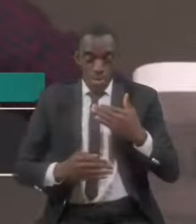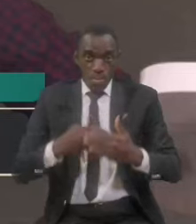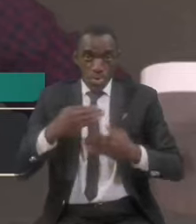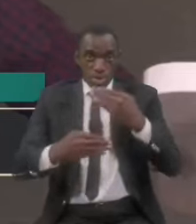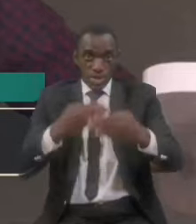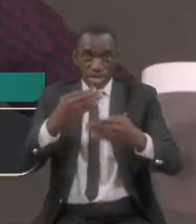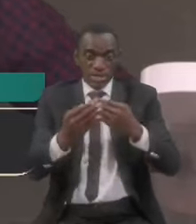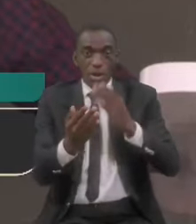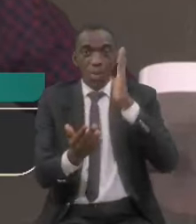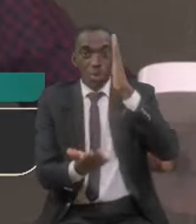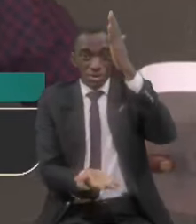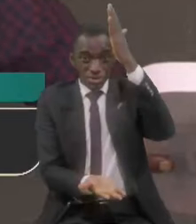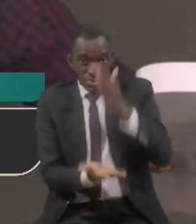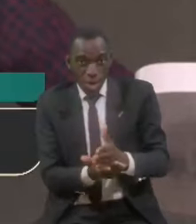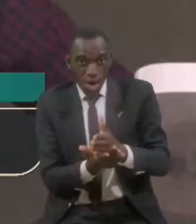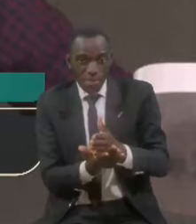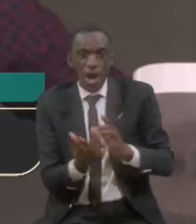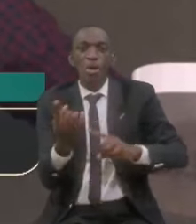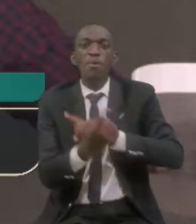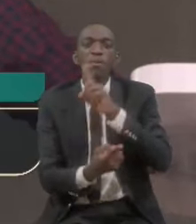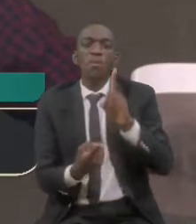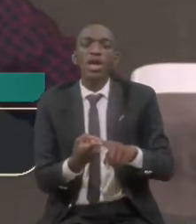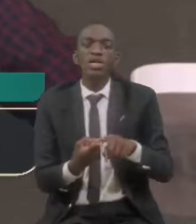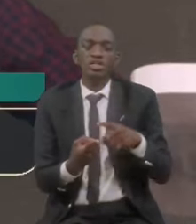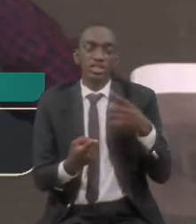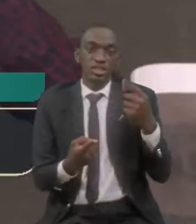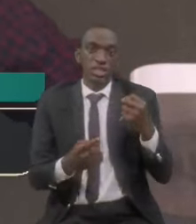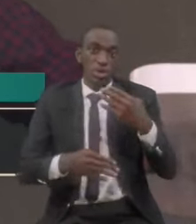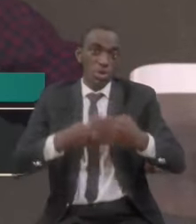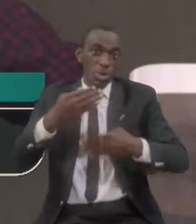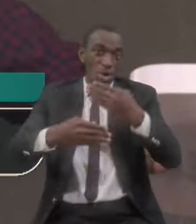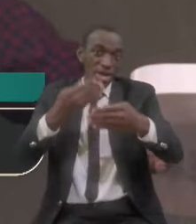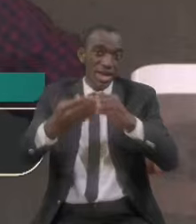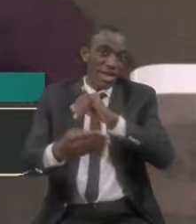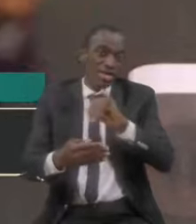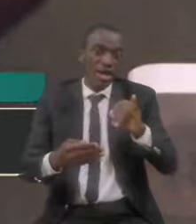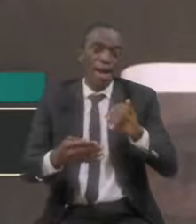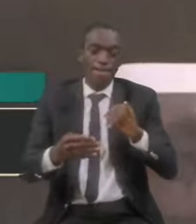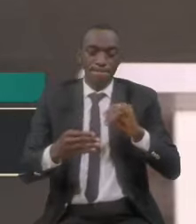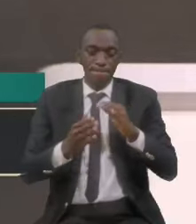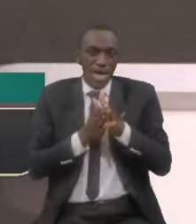Le progrès cesse dans ta vie quand la passion d'avancer meurt.